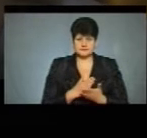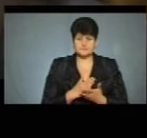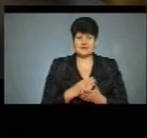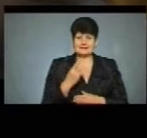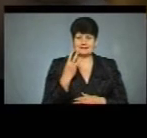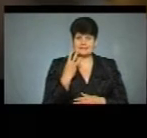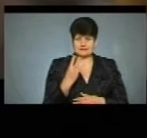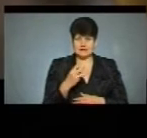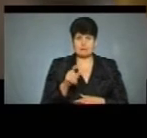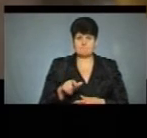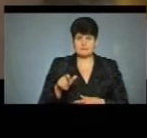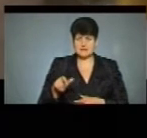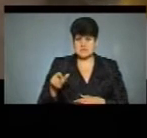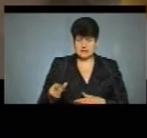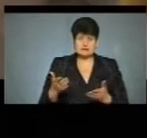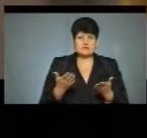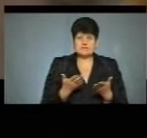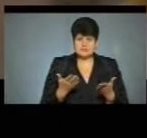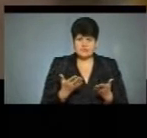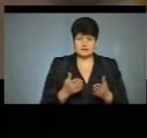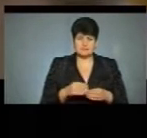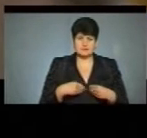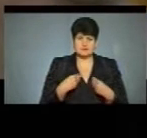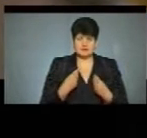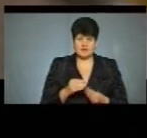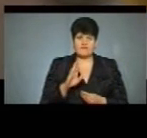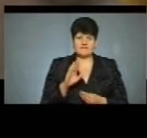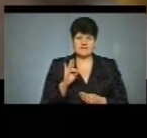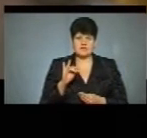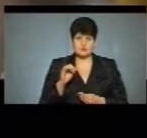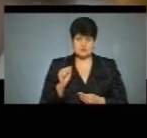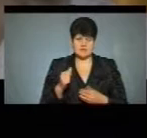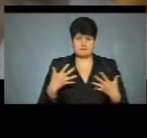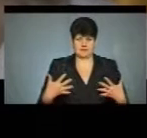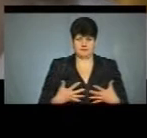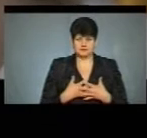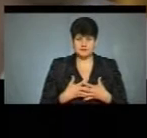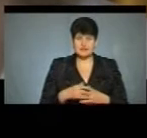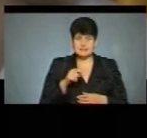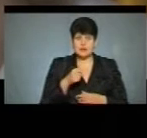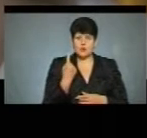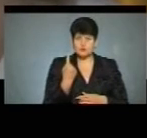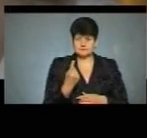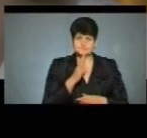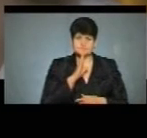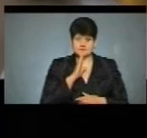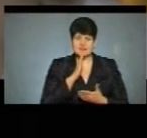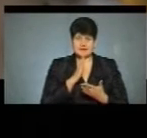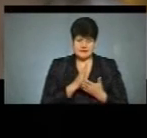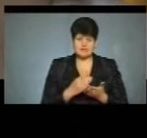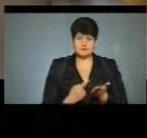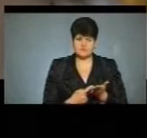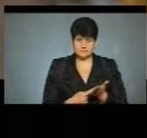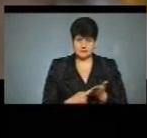три пацієнти, яким виставлено вірусно-бактерійну пневмонію. Із них одна пацієнтка є